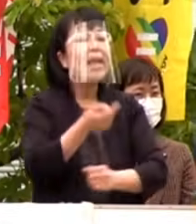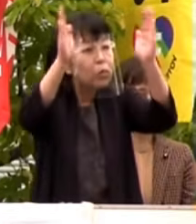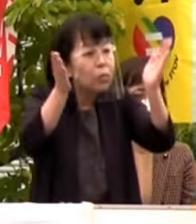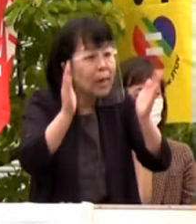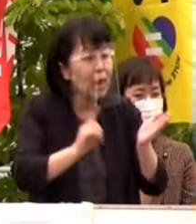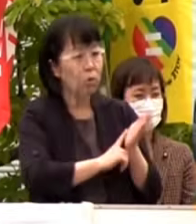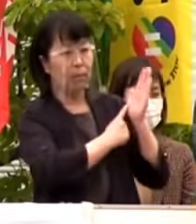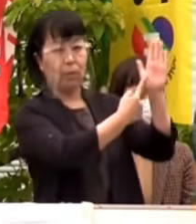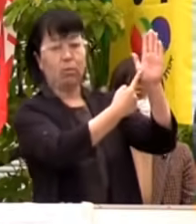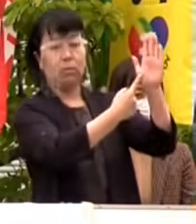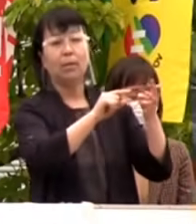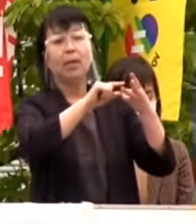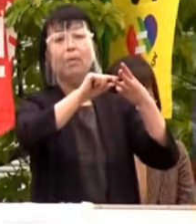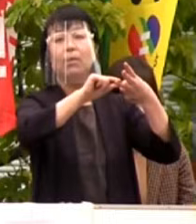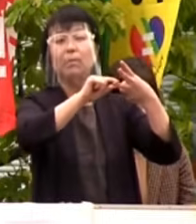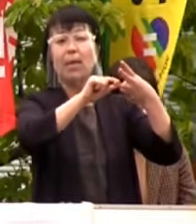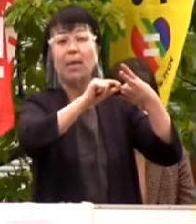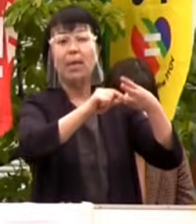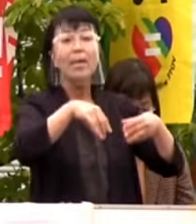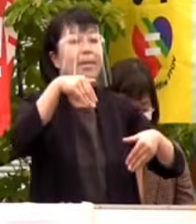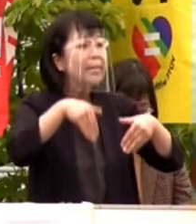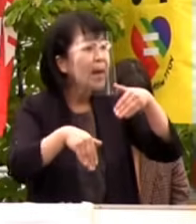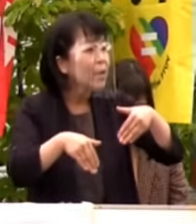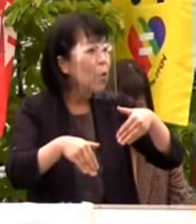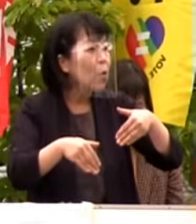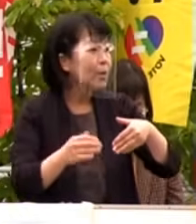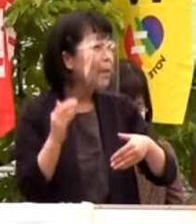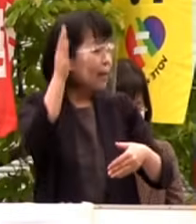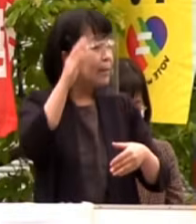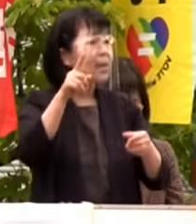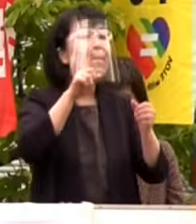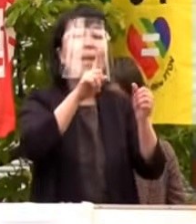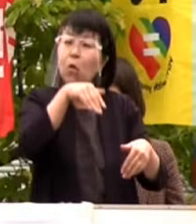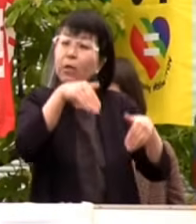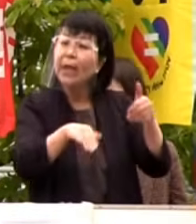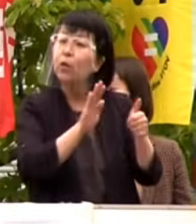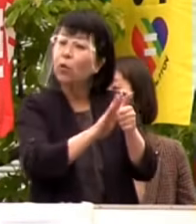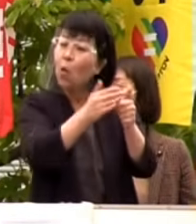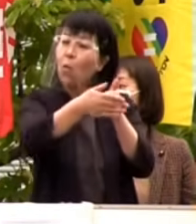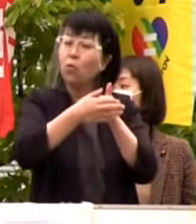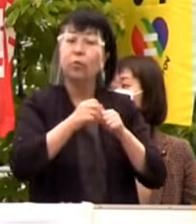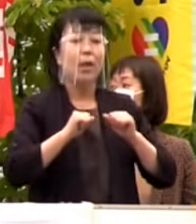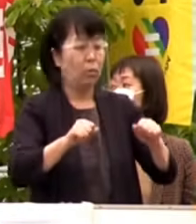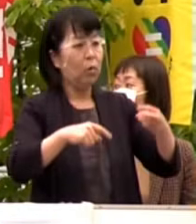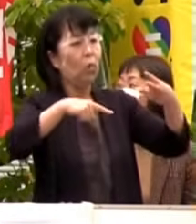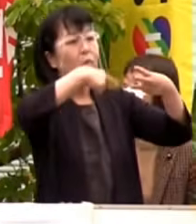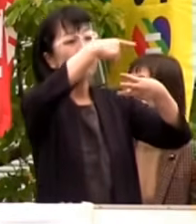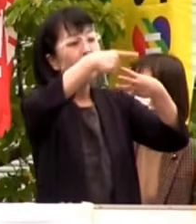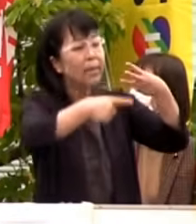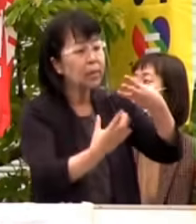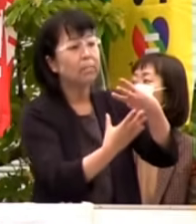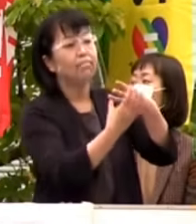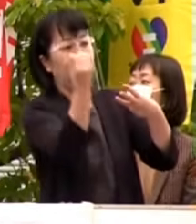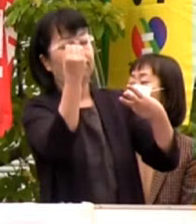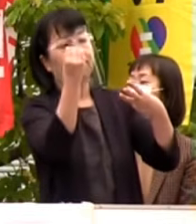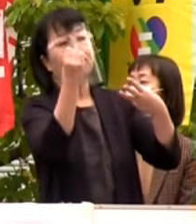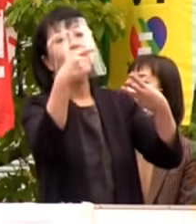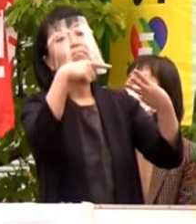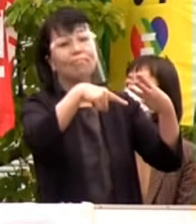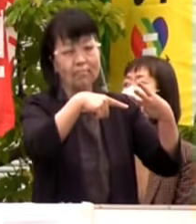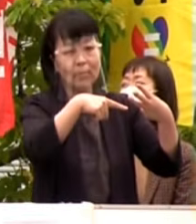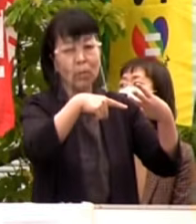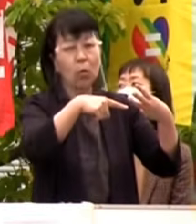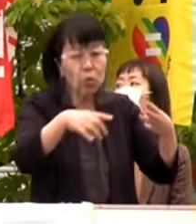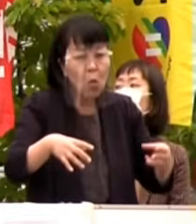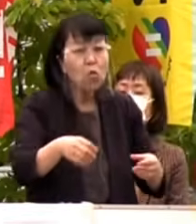す。三つ目は選挙で勝つために選挙協力をやる。この三点セット全部揃ってこの